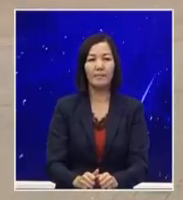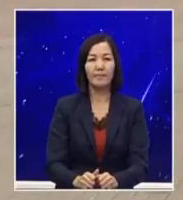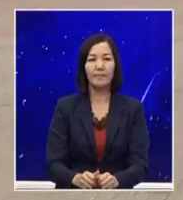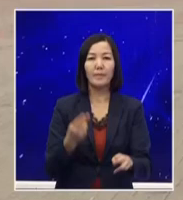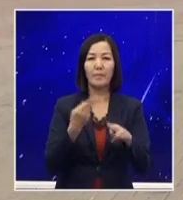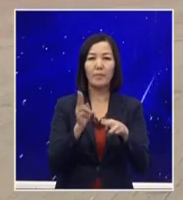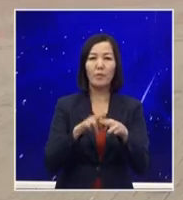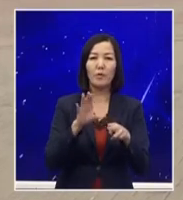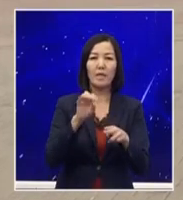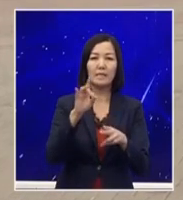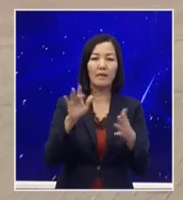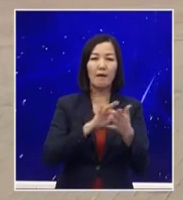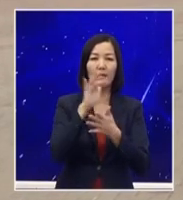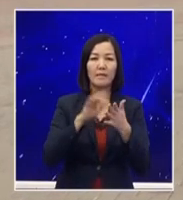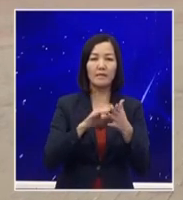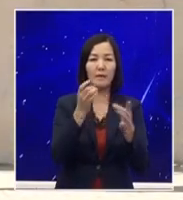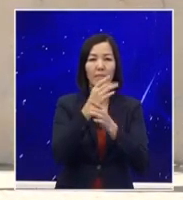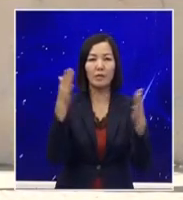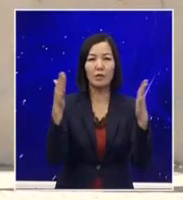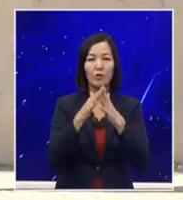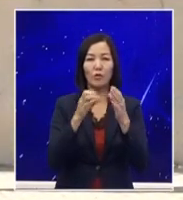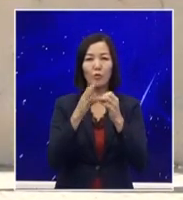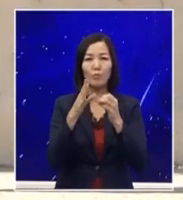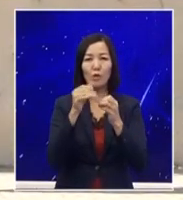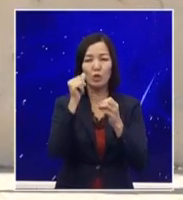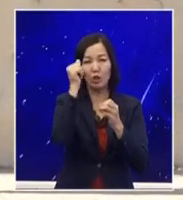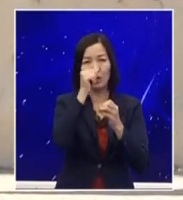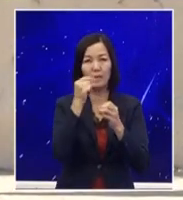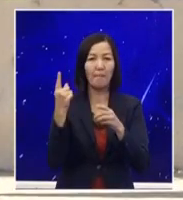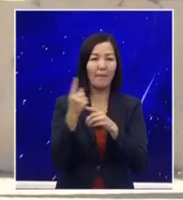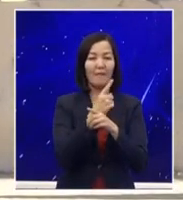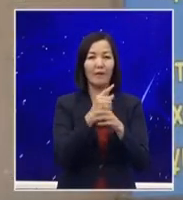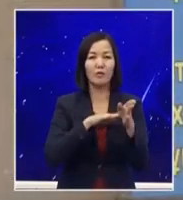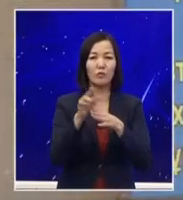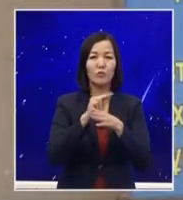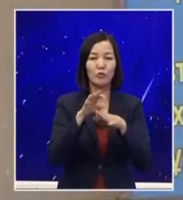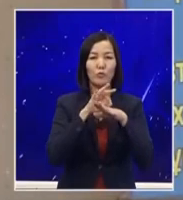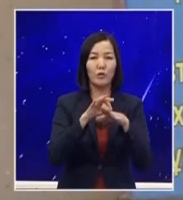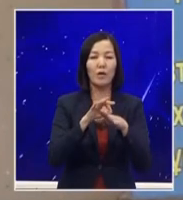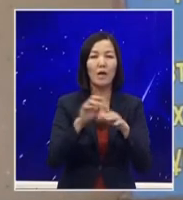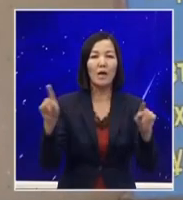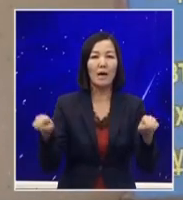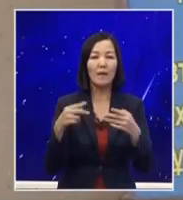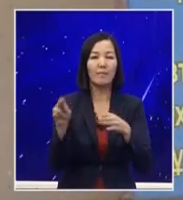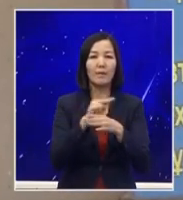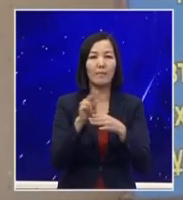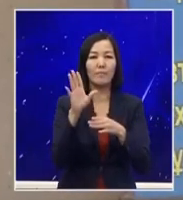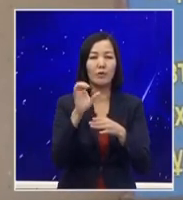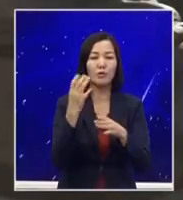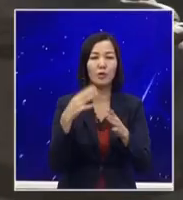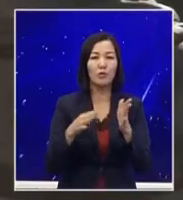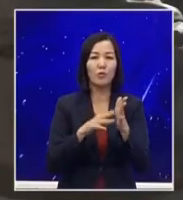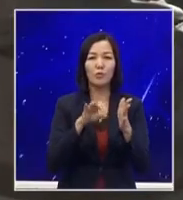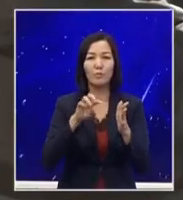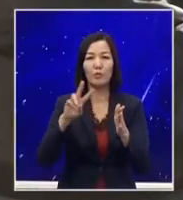Бұл Есік қаласындағы мәдениет үйі 15 жылда алғаш рет күрделі жөндеу жүргізіліп жатыр. Қалпына келтіруге облыстық бюджеттен 549 миллион